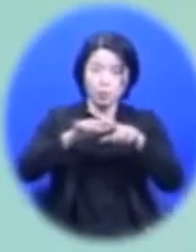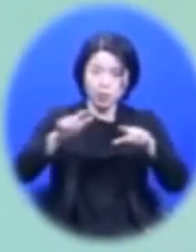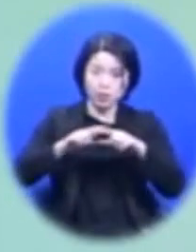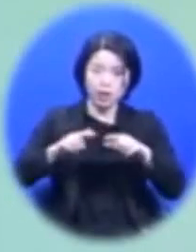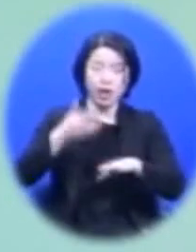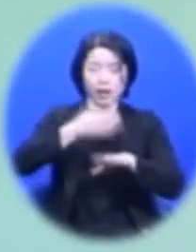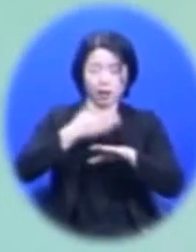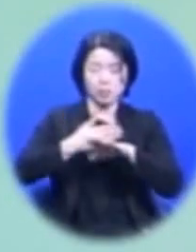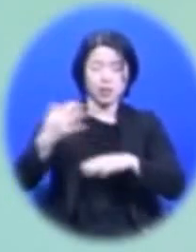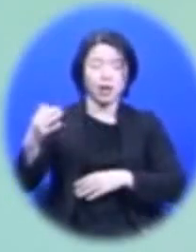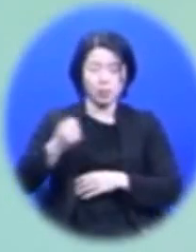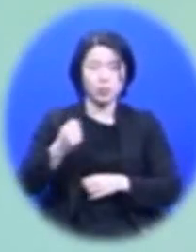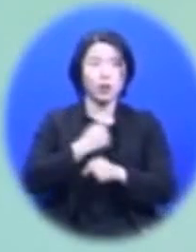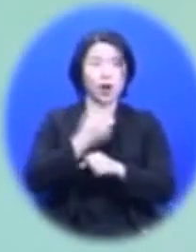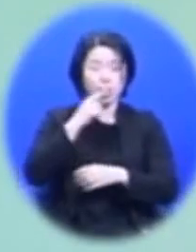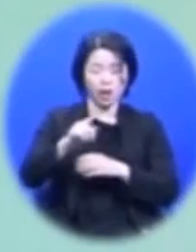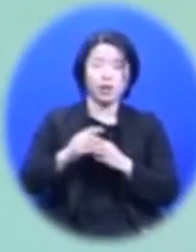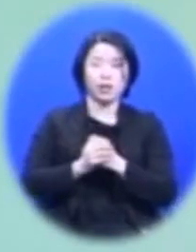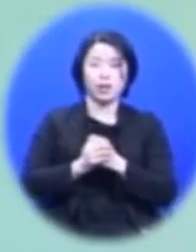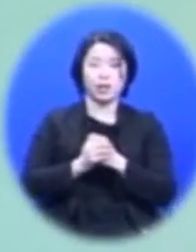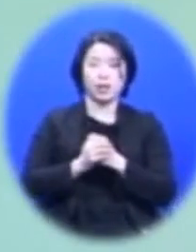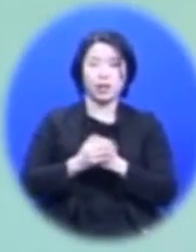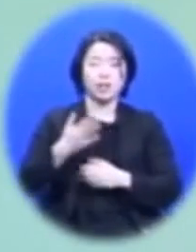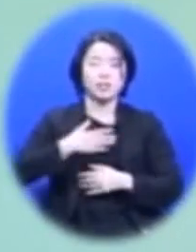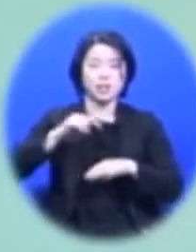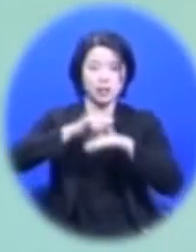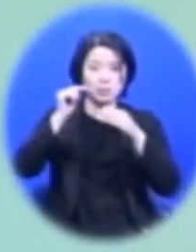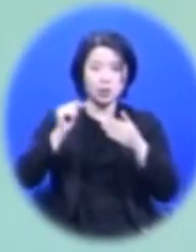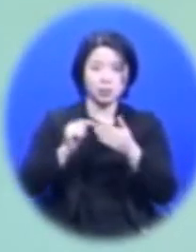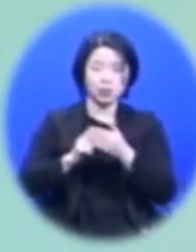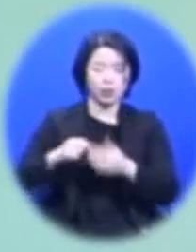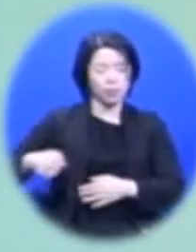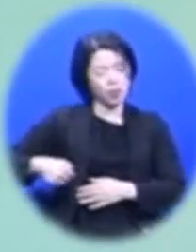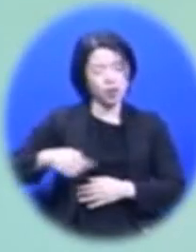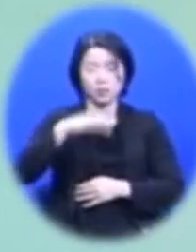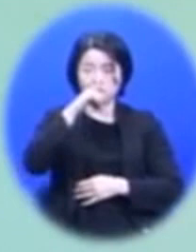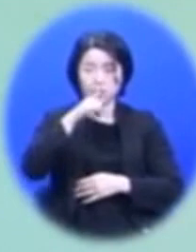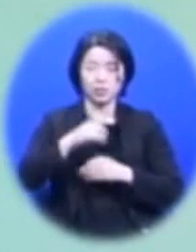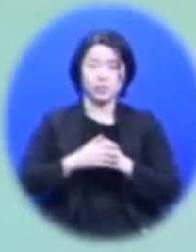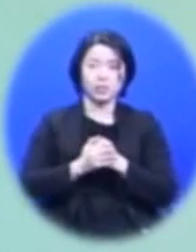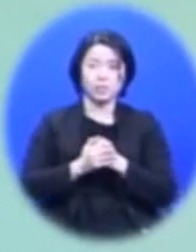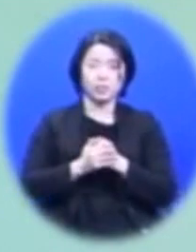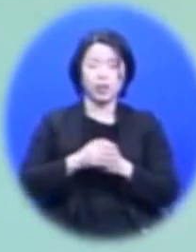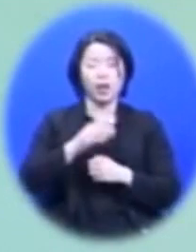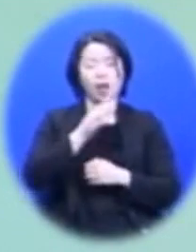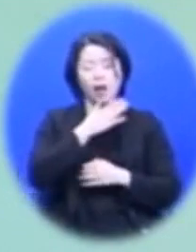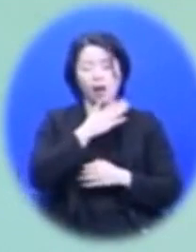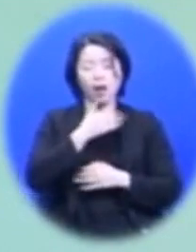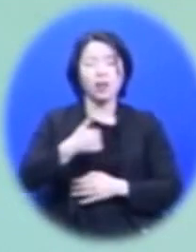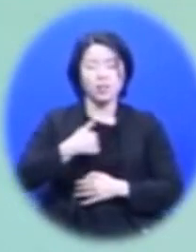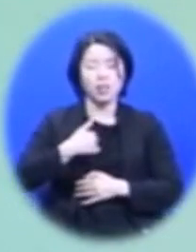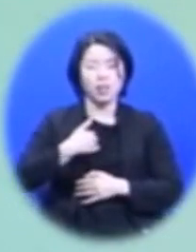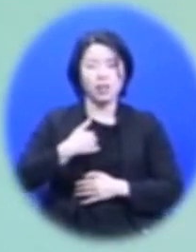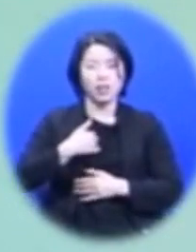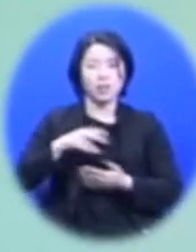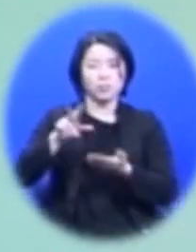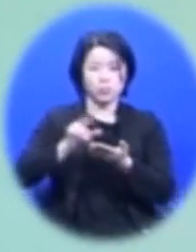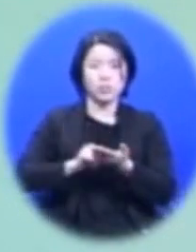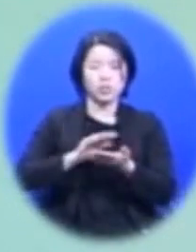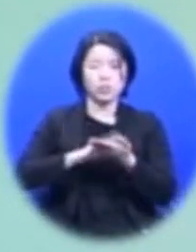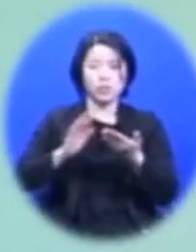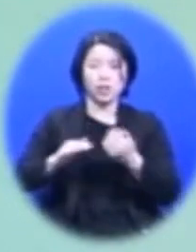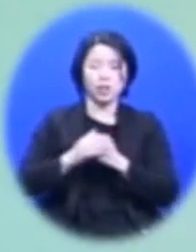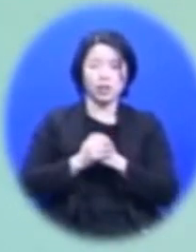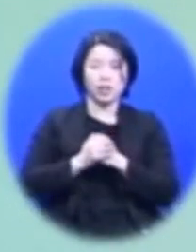감사함으로 하라. 제 마음속에 탁 찔림이 왔습니다. 아, 내게 있는 문제구나. 나는